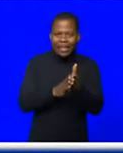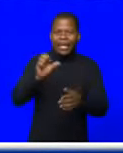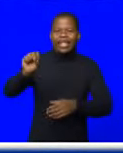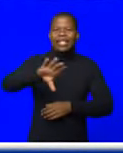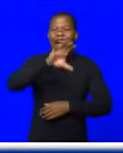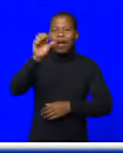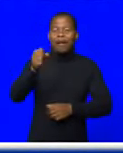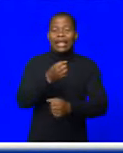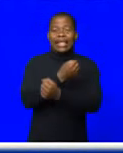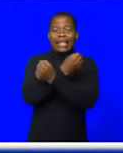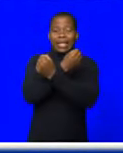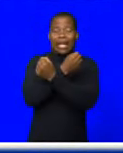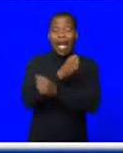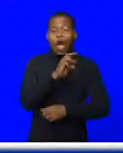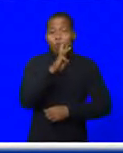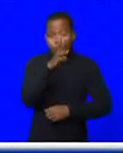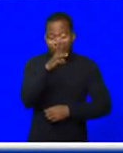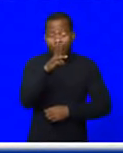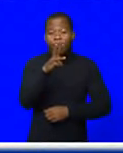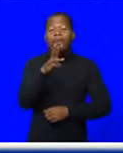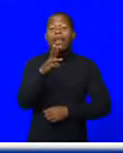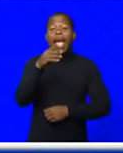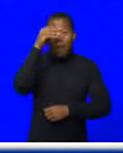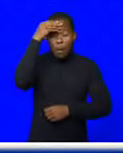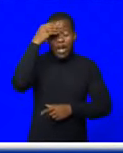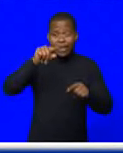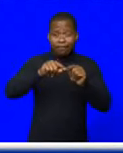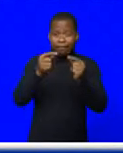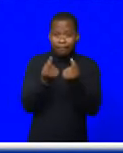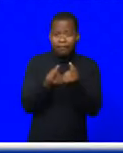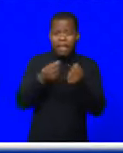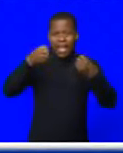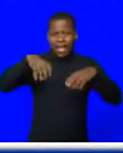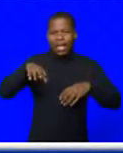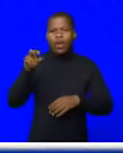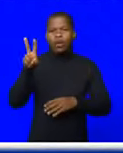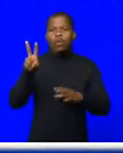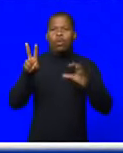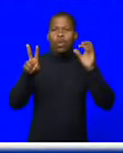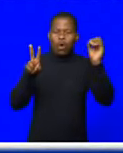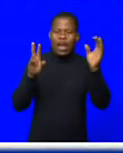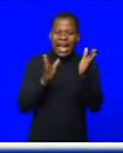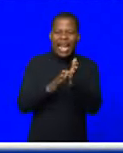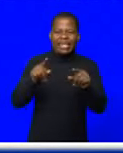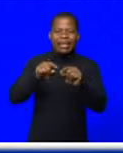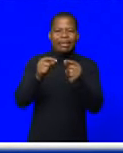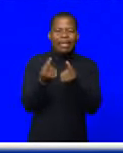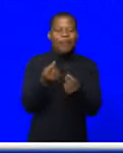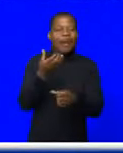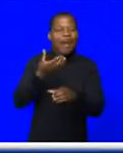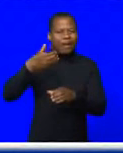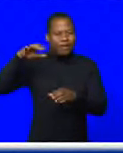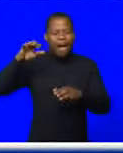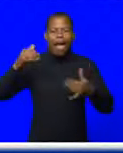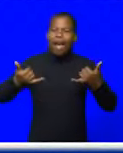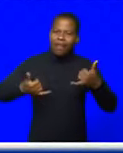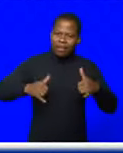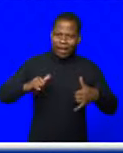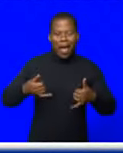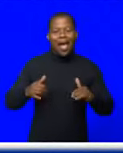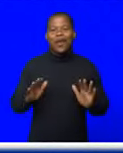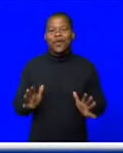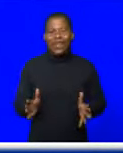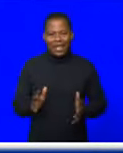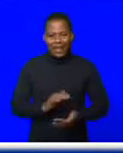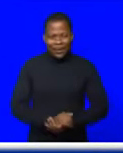ngelisonto. Leopards ikhale phansi emdlalweni wayo wokuqala ngamagoli amabili ecanzeni naye idlala ne-Sara FC ya-7 lase-Algeria.